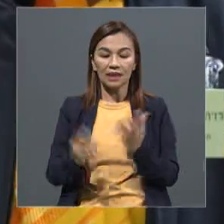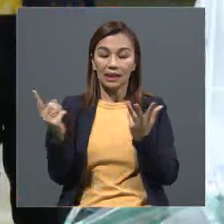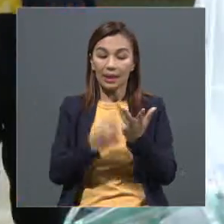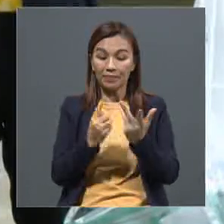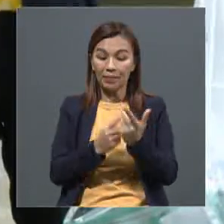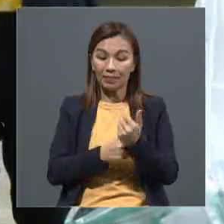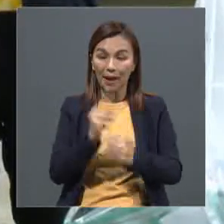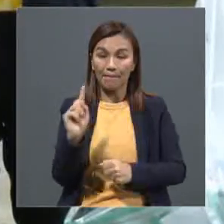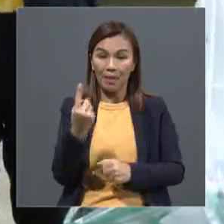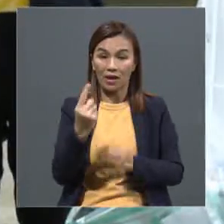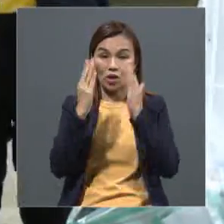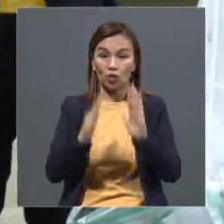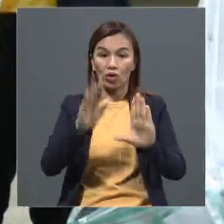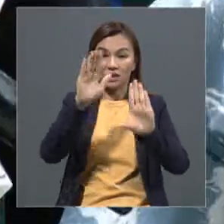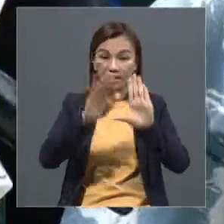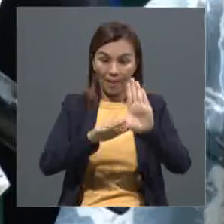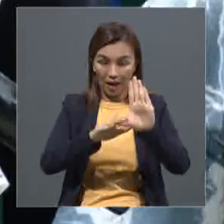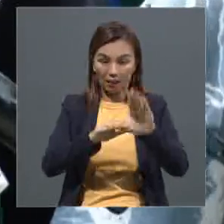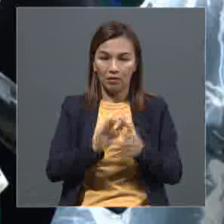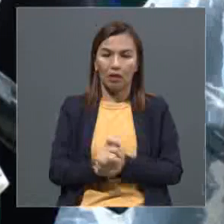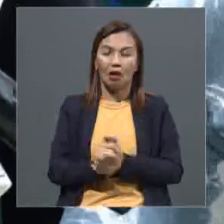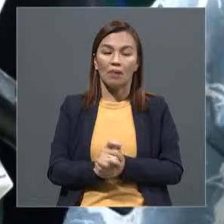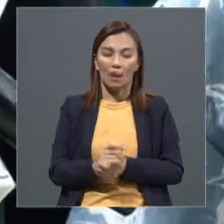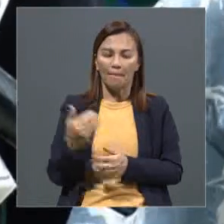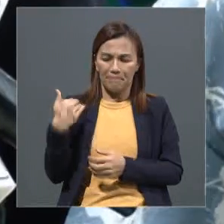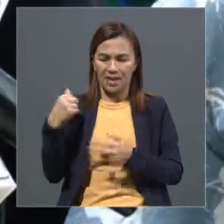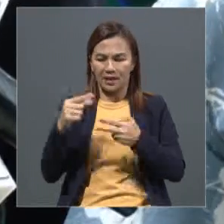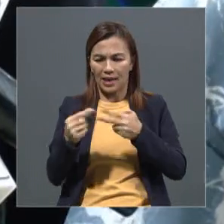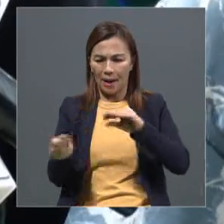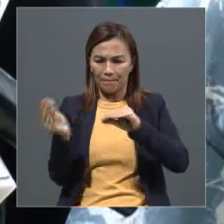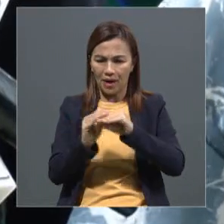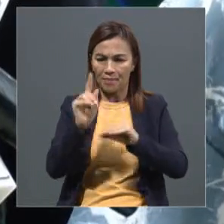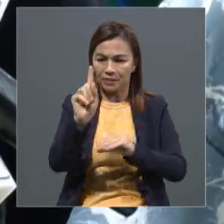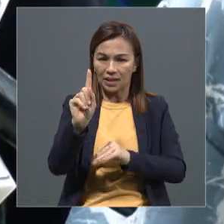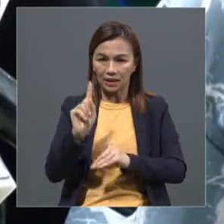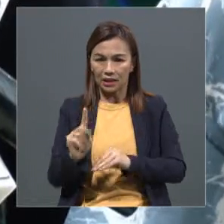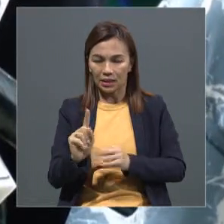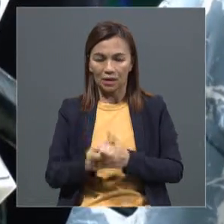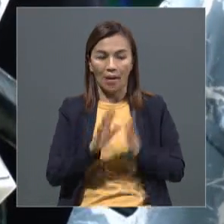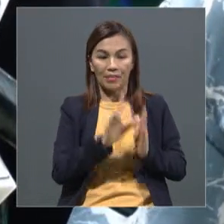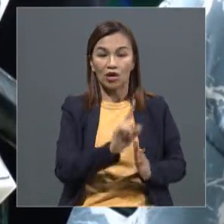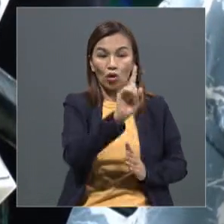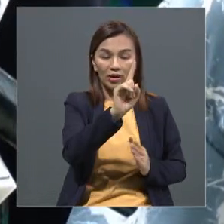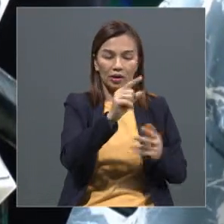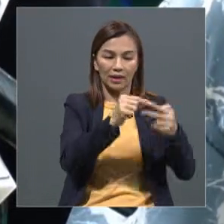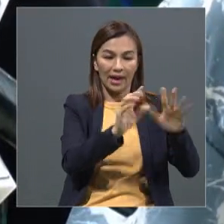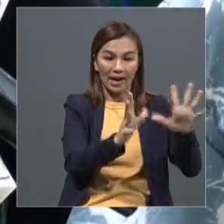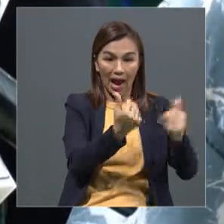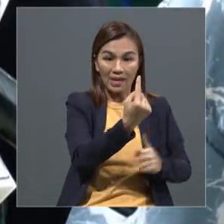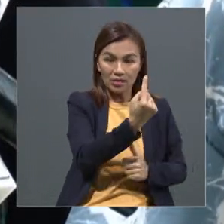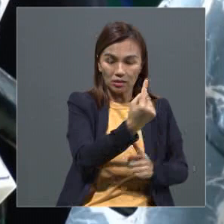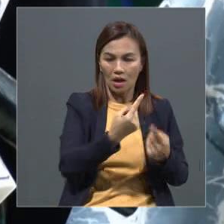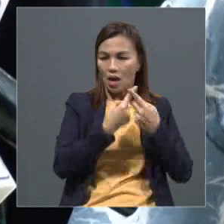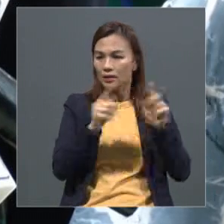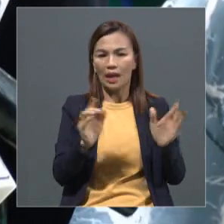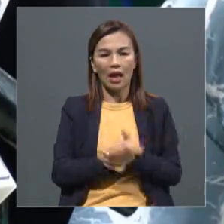เนี่ยมีผู้สมัคร 2คนได้คะแนนเพิ่มคนละ 1คะแนนมีผู้สมัครคนนึงได้คะแนนลดไป 1คะแนนแต่สุดท้ายแล้วไม่